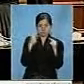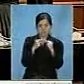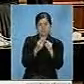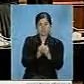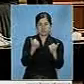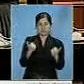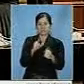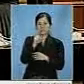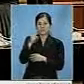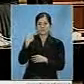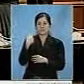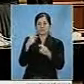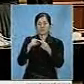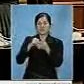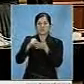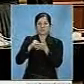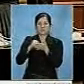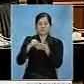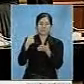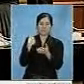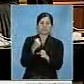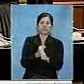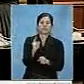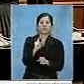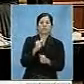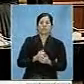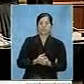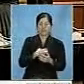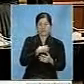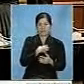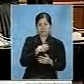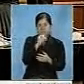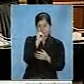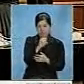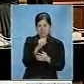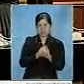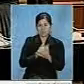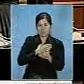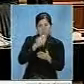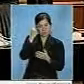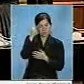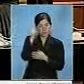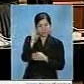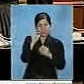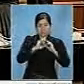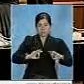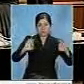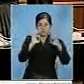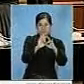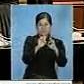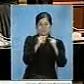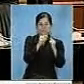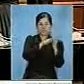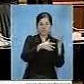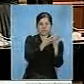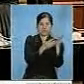ขไว้หรือยังผมคิดว่าประเด็นที่ท่านมองข้ามไปนะครับว่าเราไม่ได้ให้ความสำคัญกับเรื่องระยะยาวนั้นไม่จริงเพ